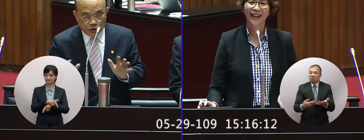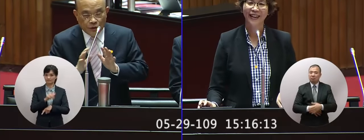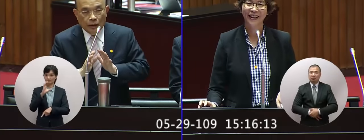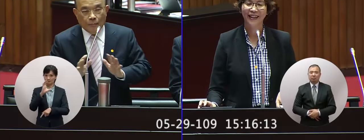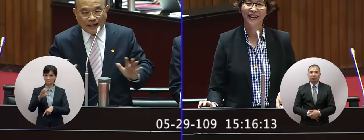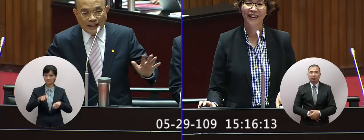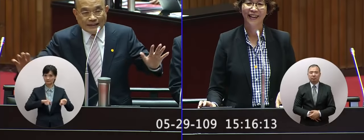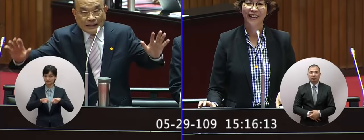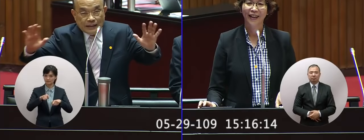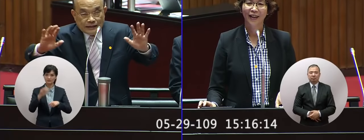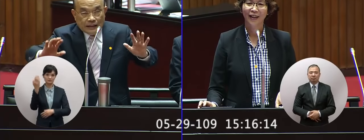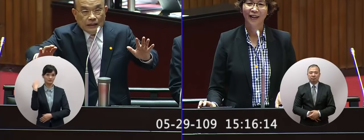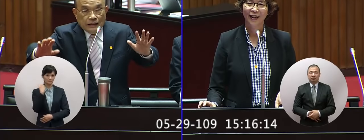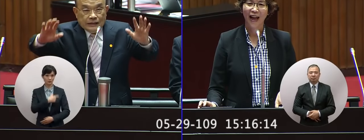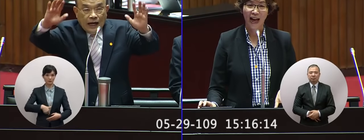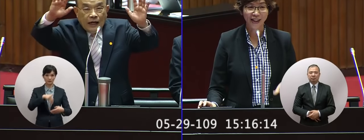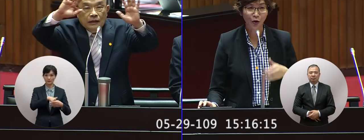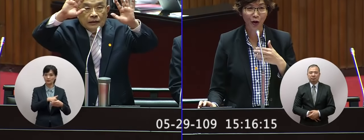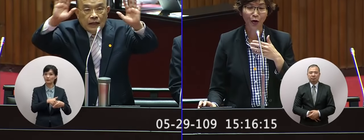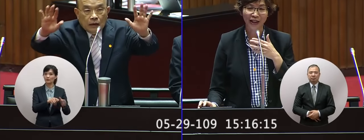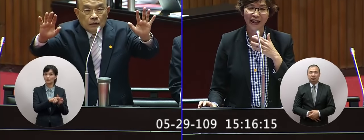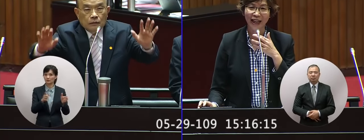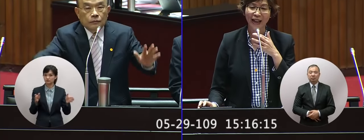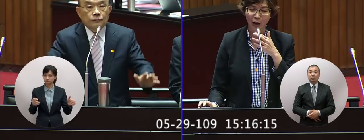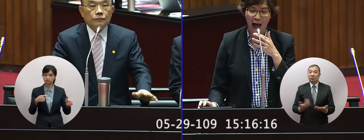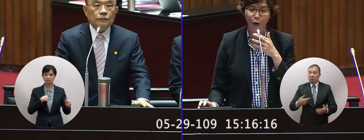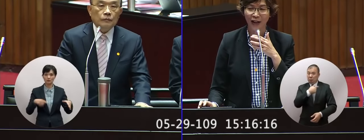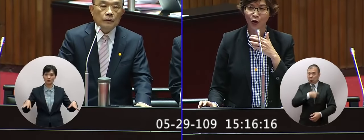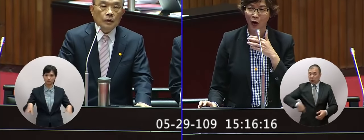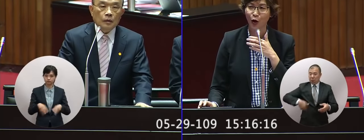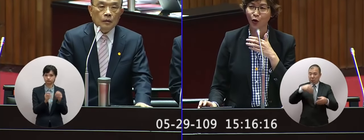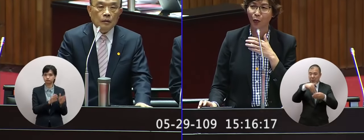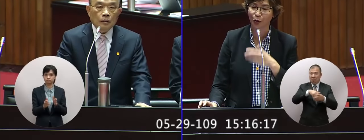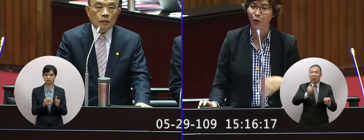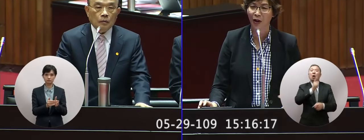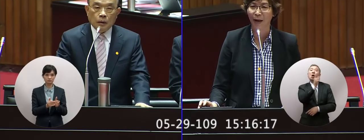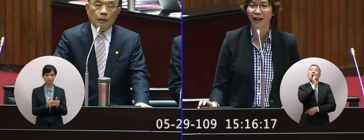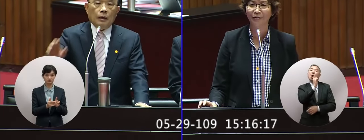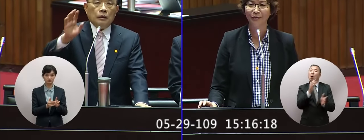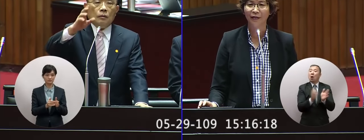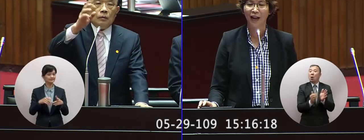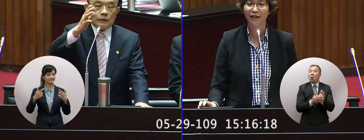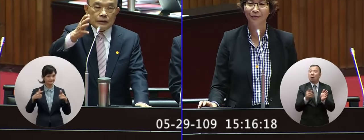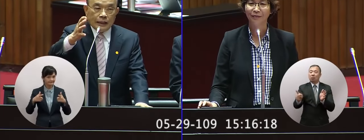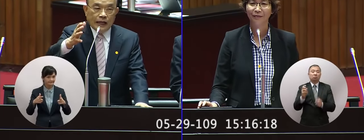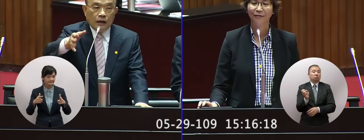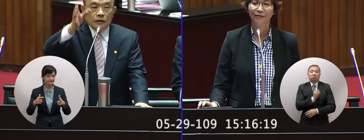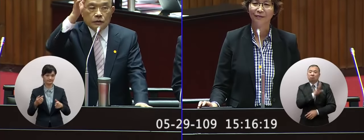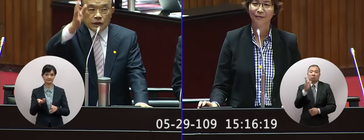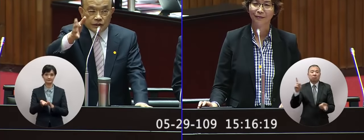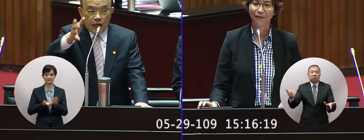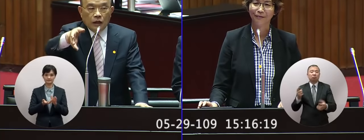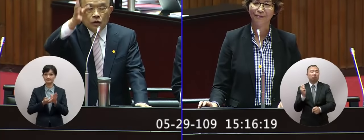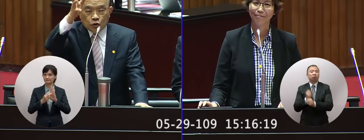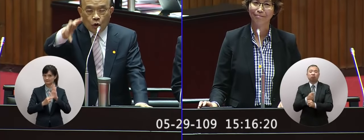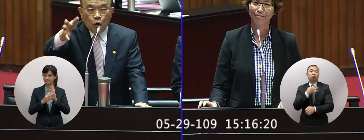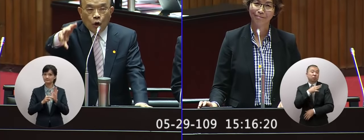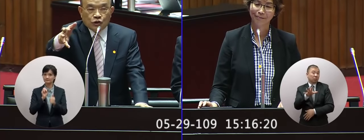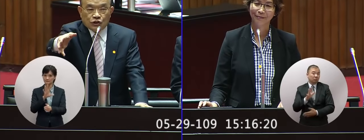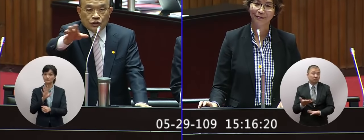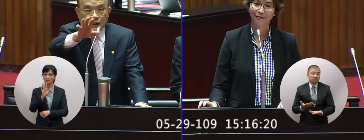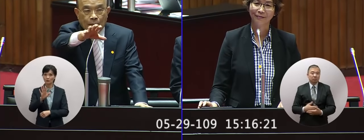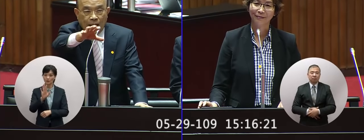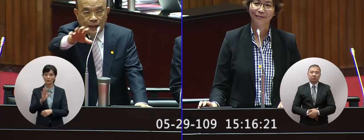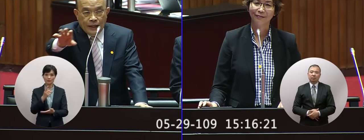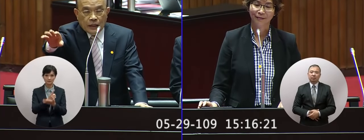在选举把它整个整合起来， 还是选举期间喊完的选后就不做了吗？ 不，我刚才讲这些都